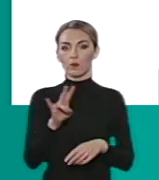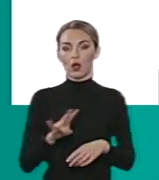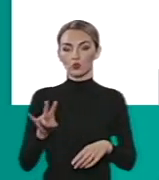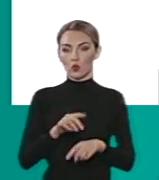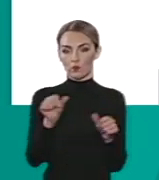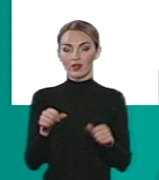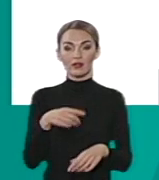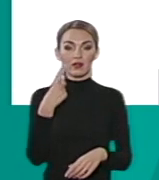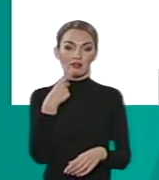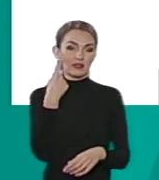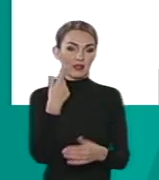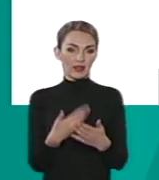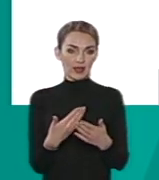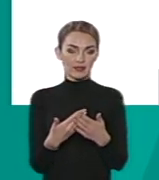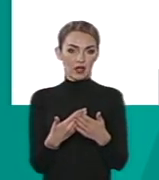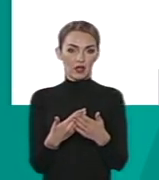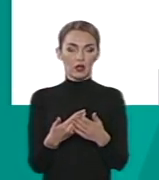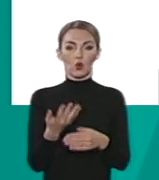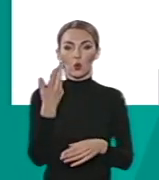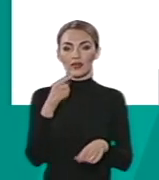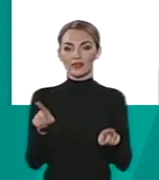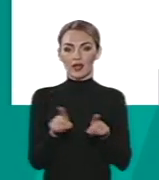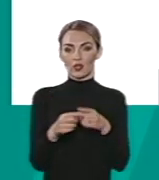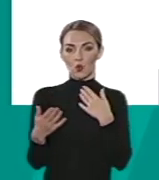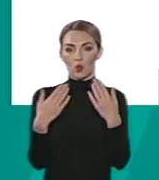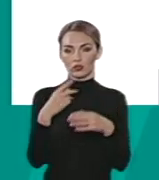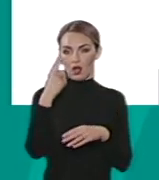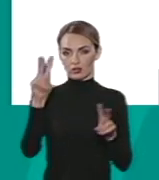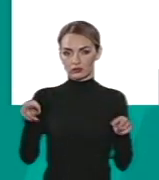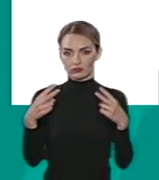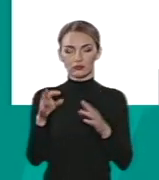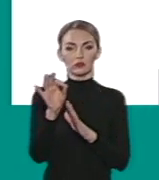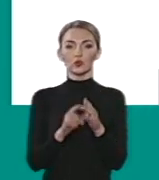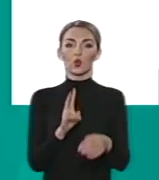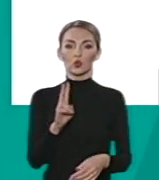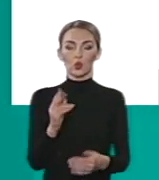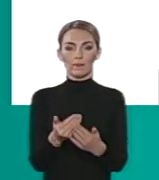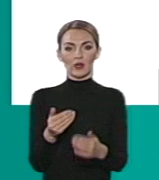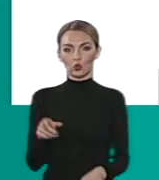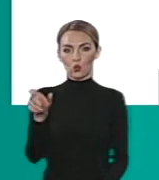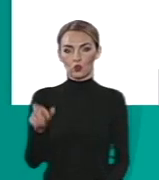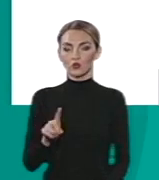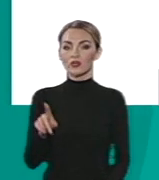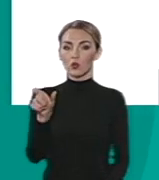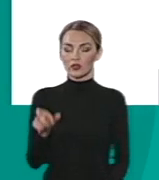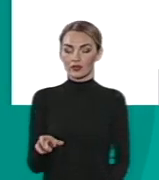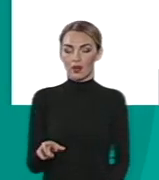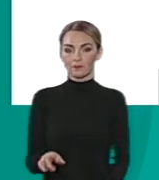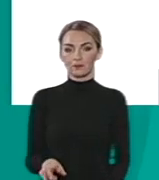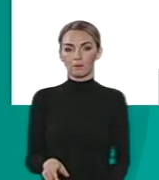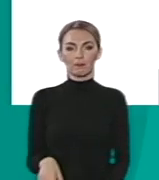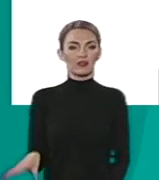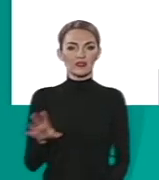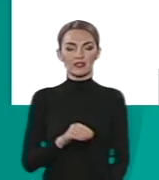каже Володимир Зеленський, що коли такий контакт очі в очі, ти одразу розумієш, хто перед тобою, що за людина. Попри